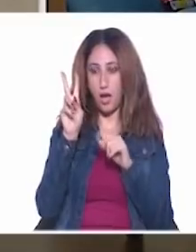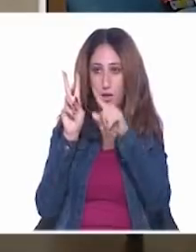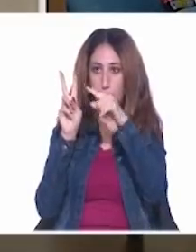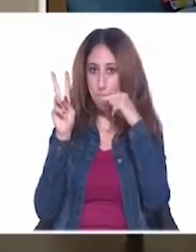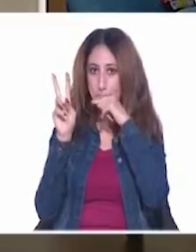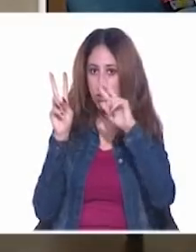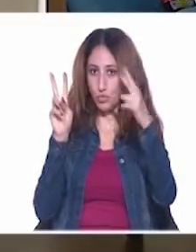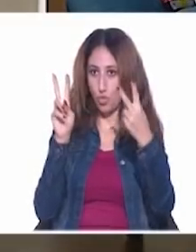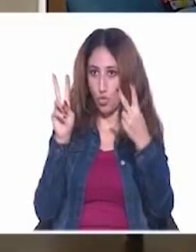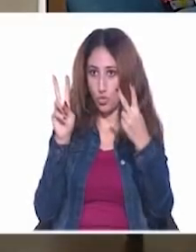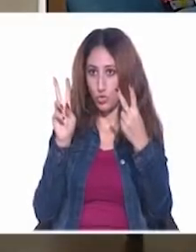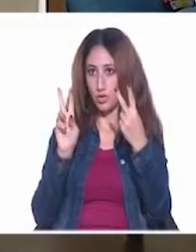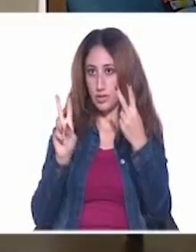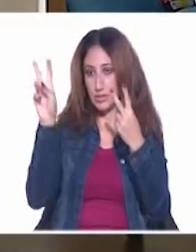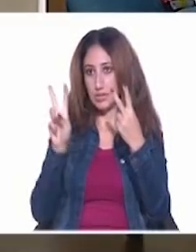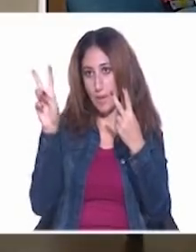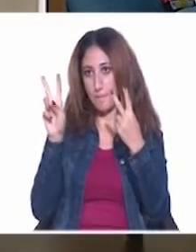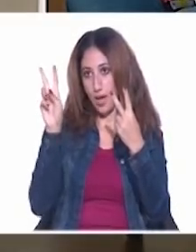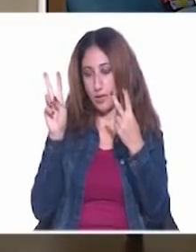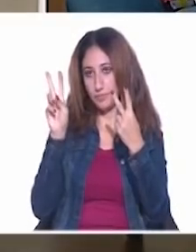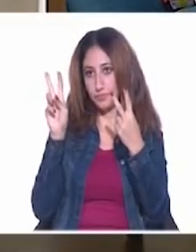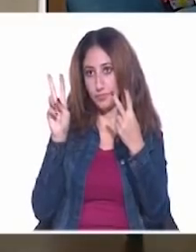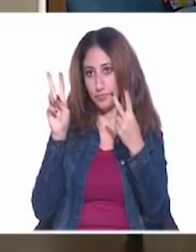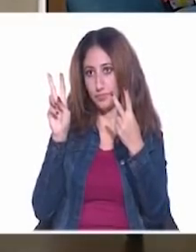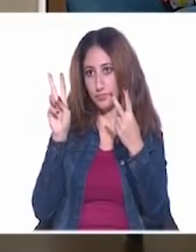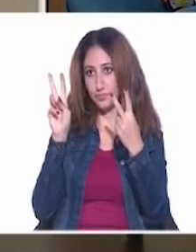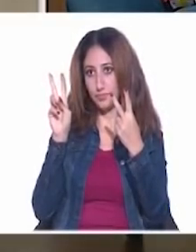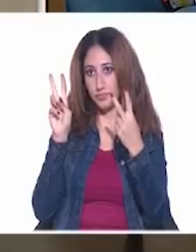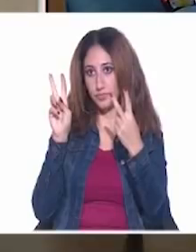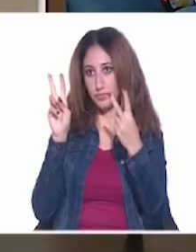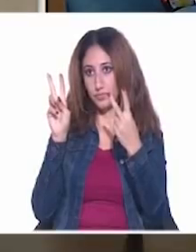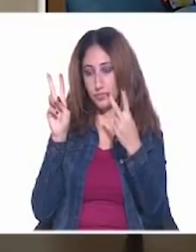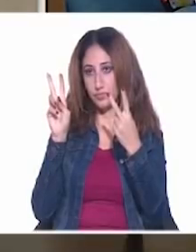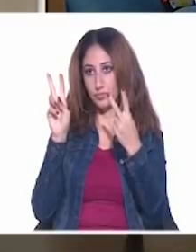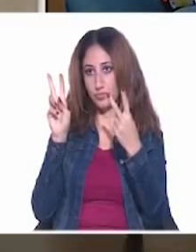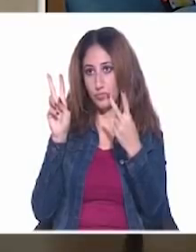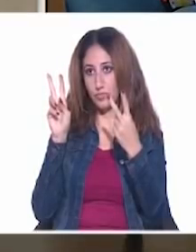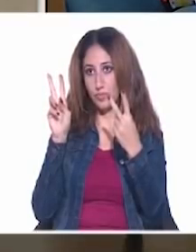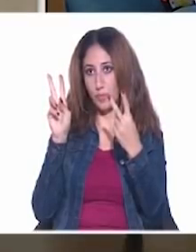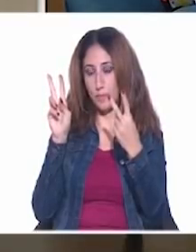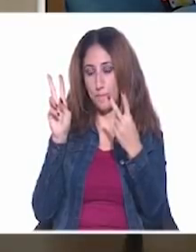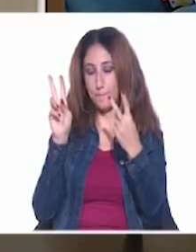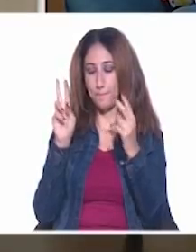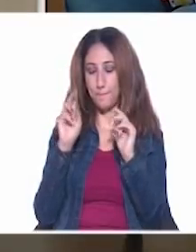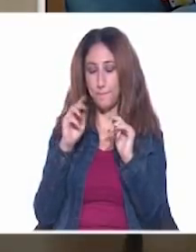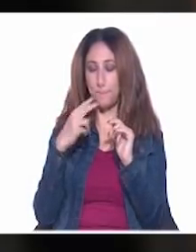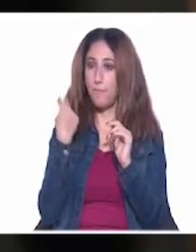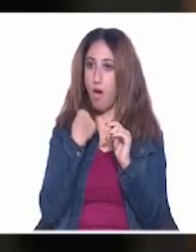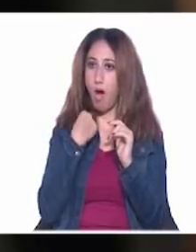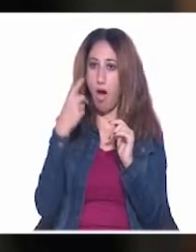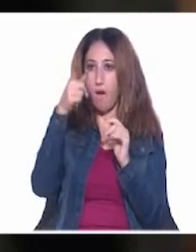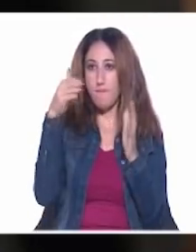معايا. تايمز 7 ضرب 7 12 في 7. هتعرف تقول الناتج؟ لا. اخر رقم في التليفون حضرتك